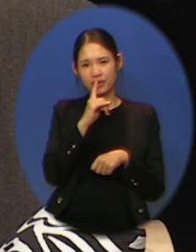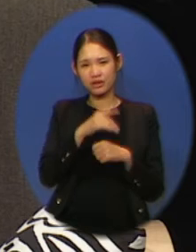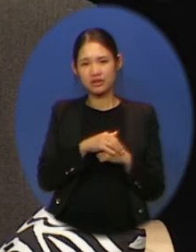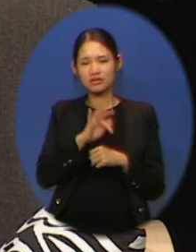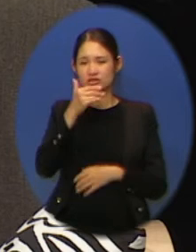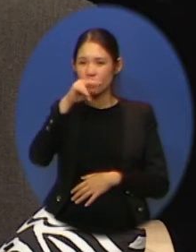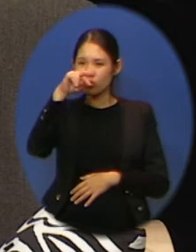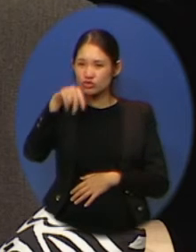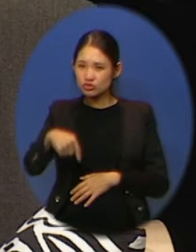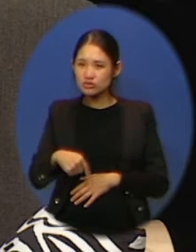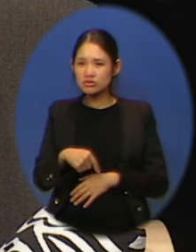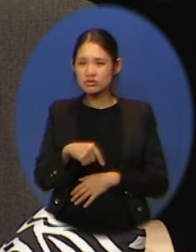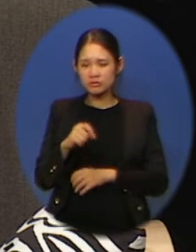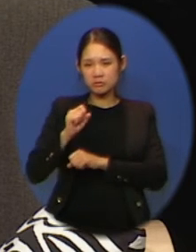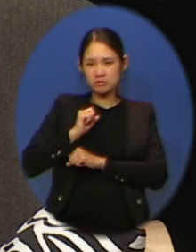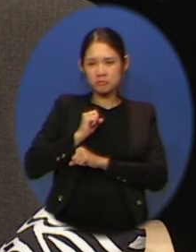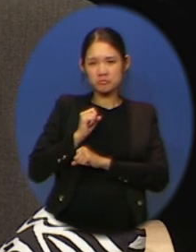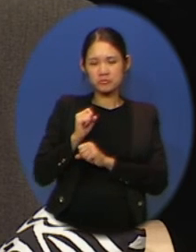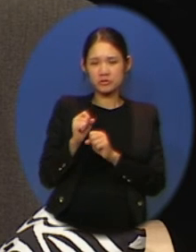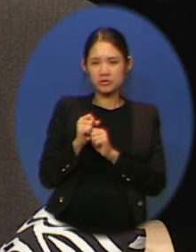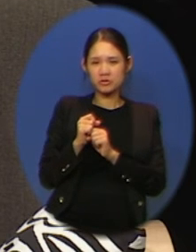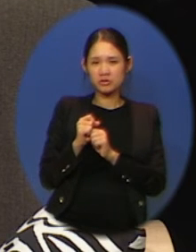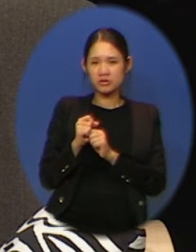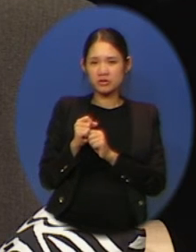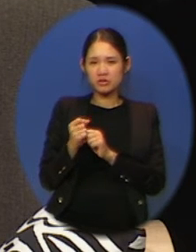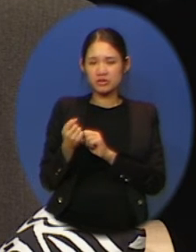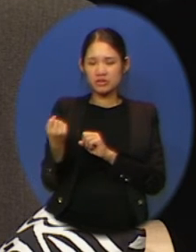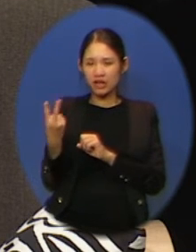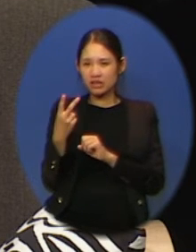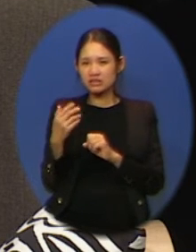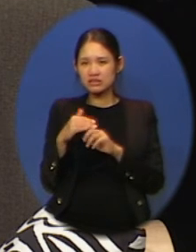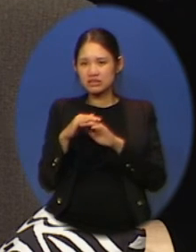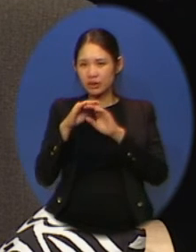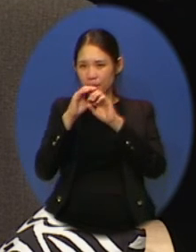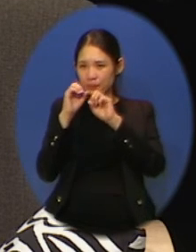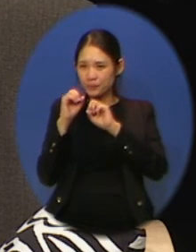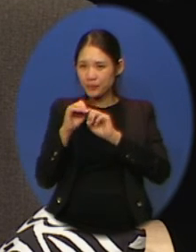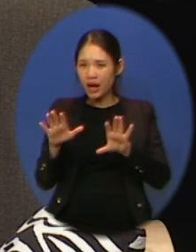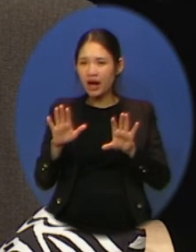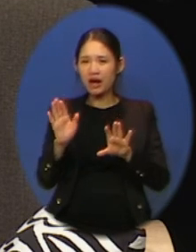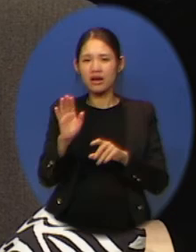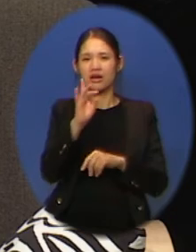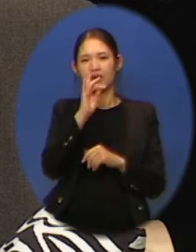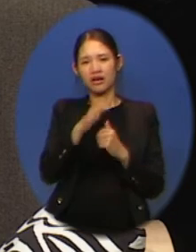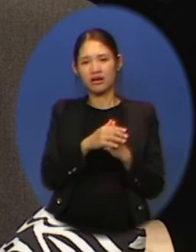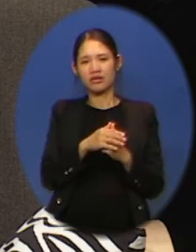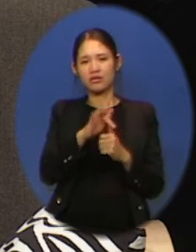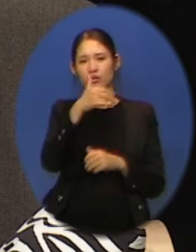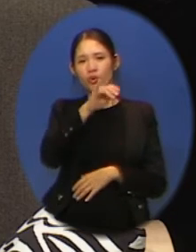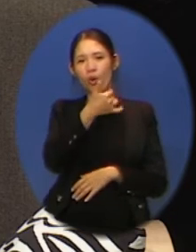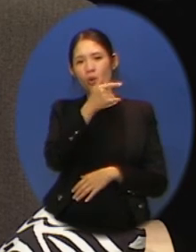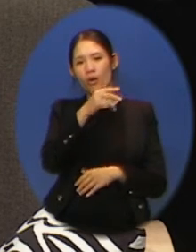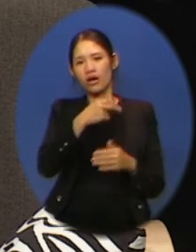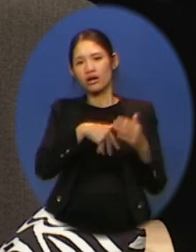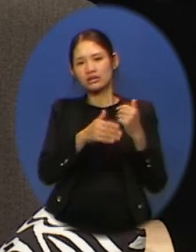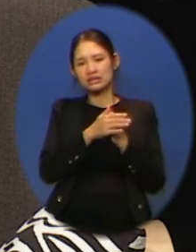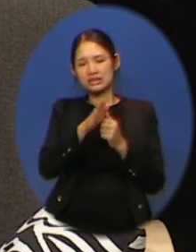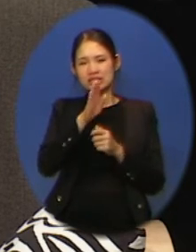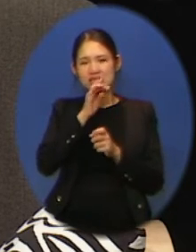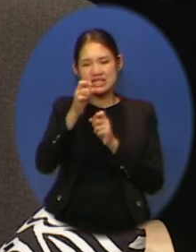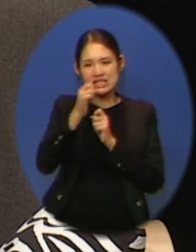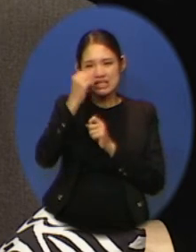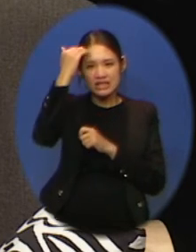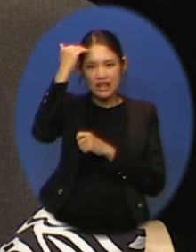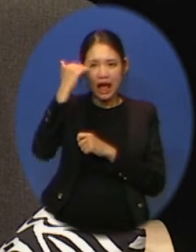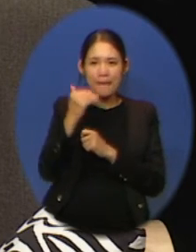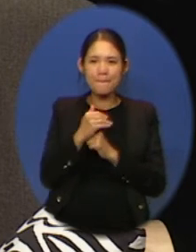자체 있을 수가 없습니다. 왜냐 공화당이 역사적으로 친한파 중에 친한파고 단 한